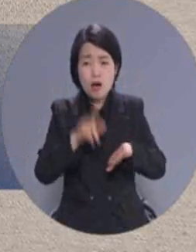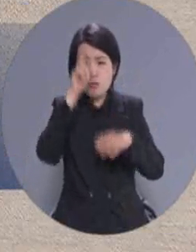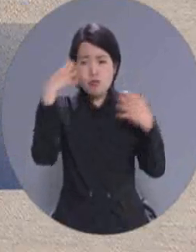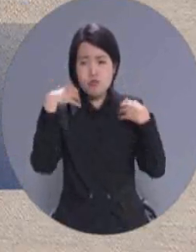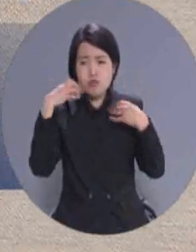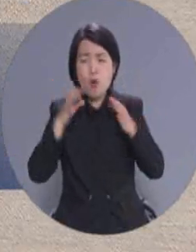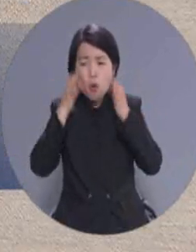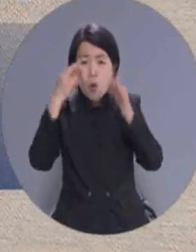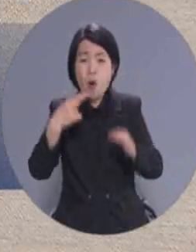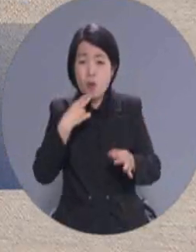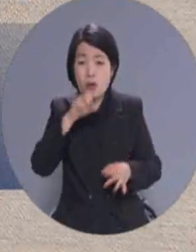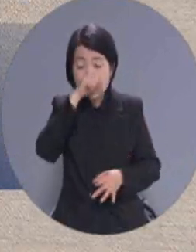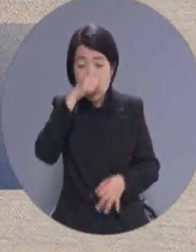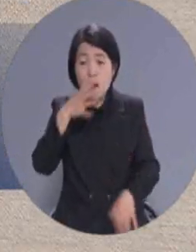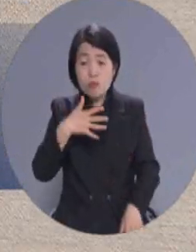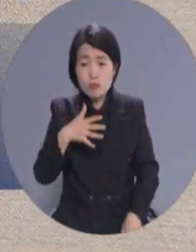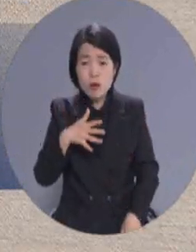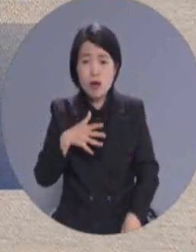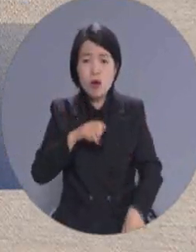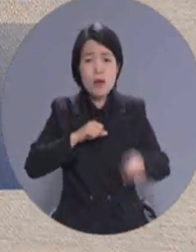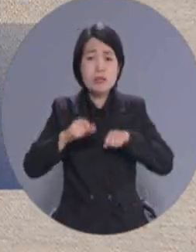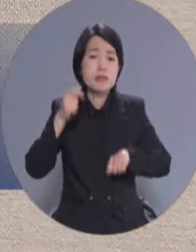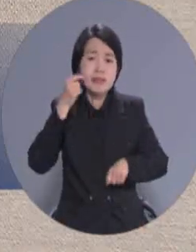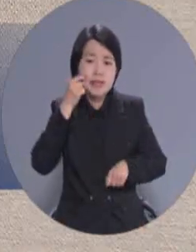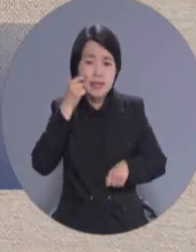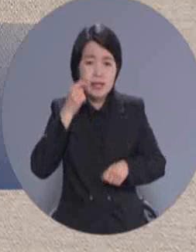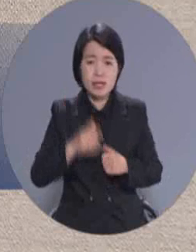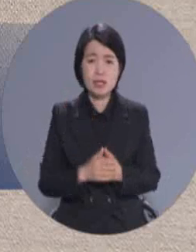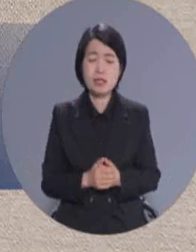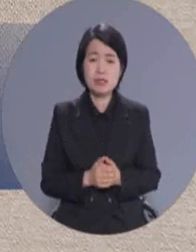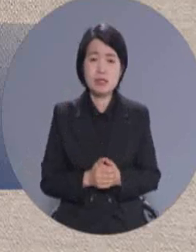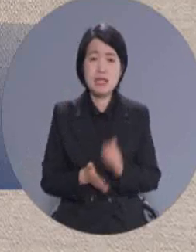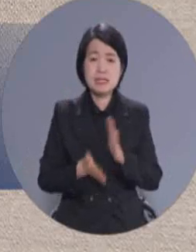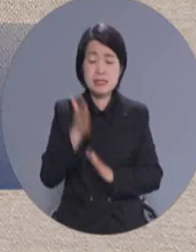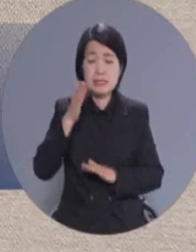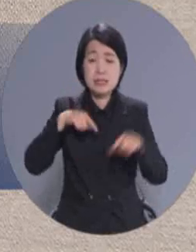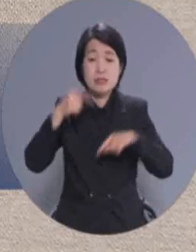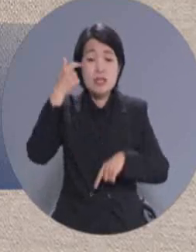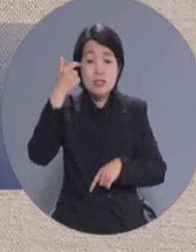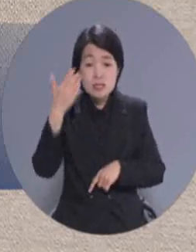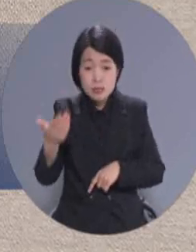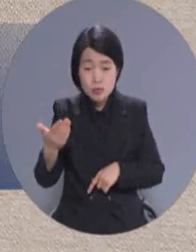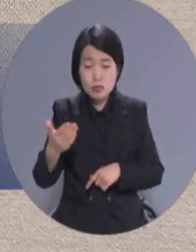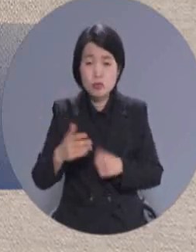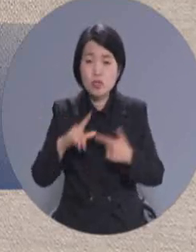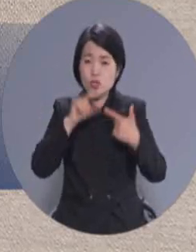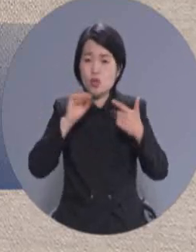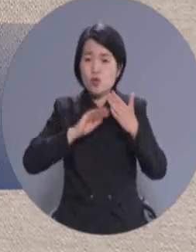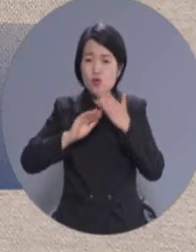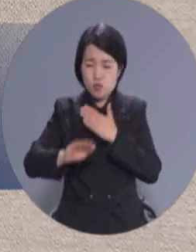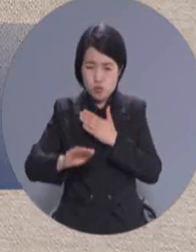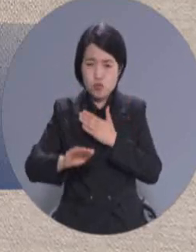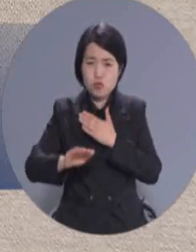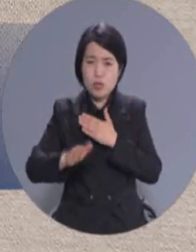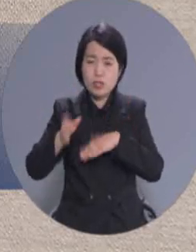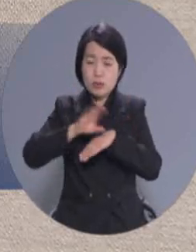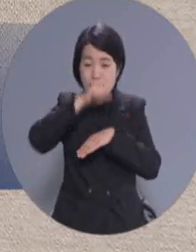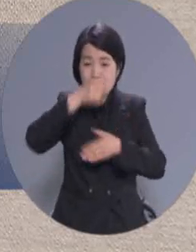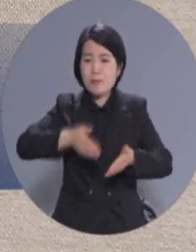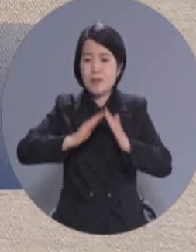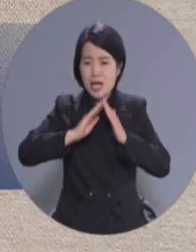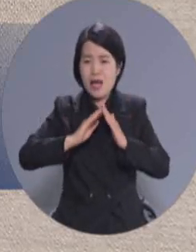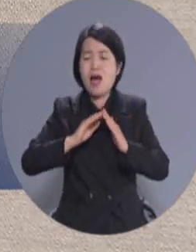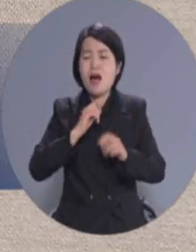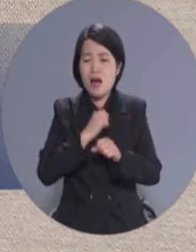없었고 예산이 없으면 어떤 일도 할 수 없잖아요. 그래서 시정지를 통해서 후반기라도 추경에